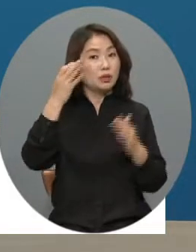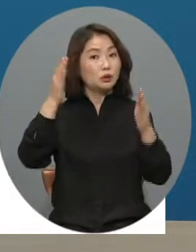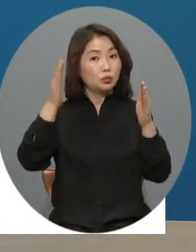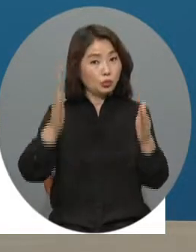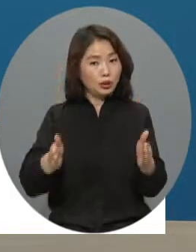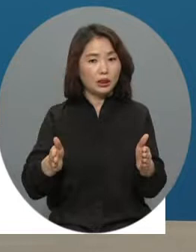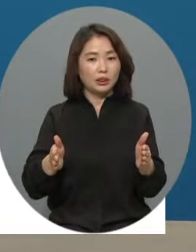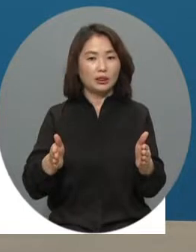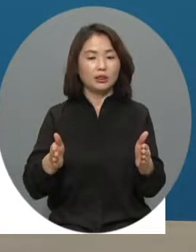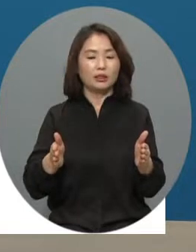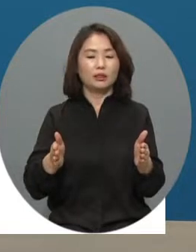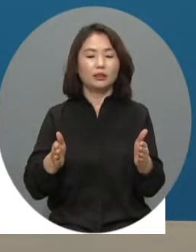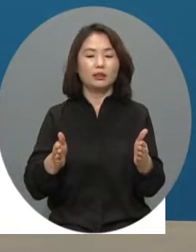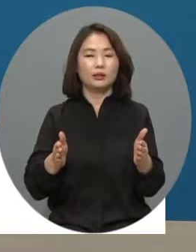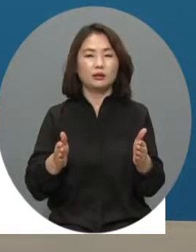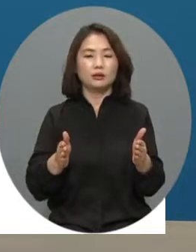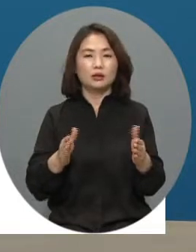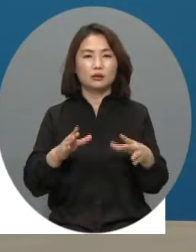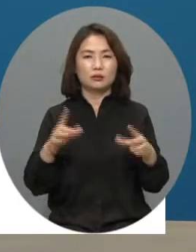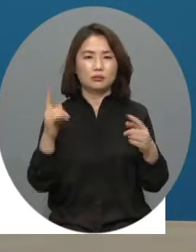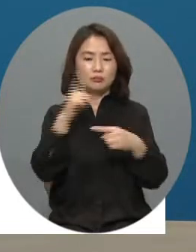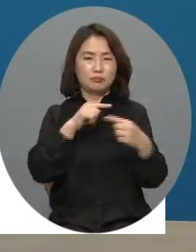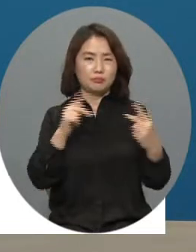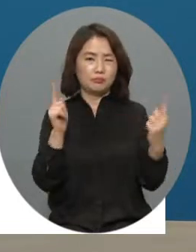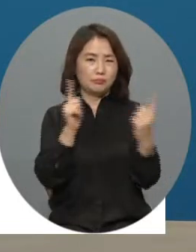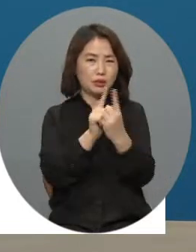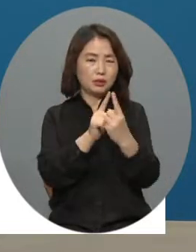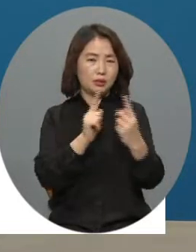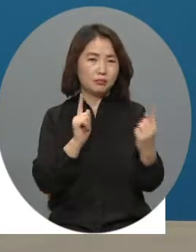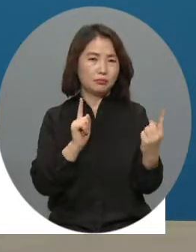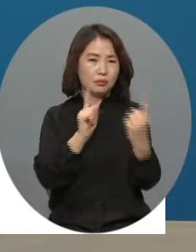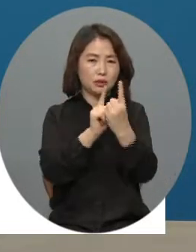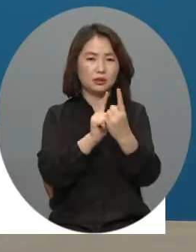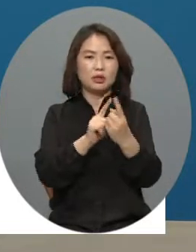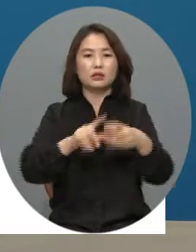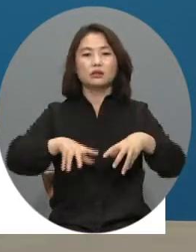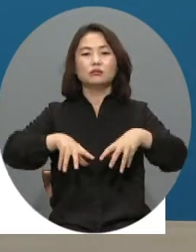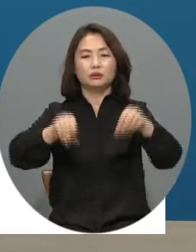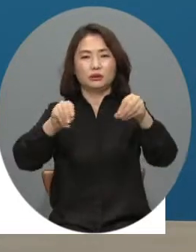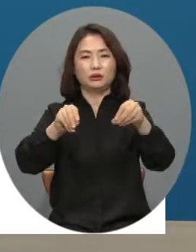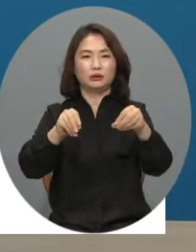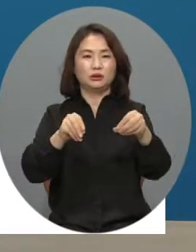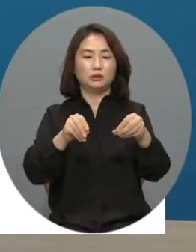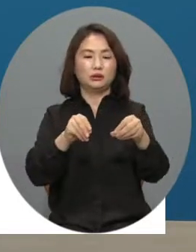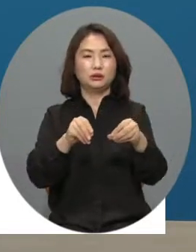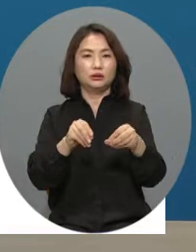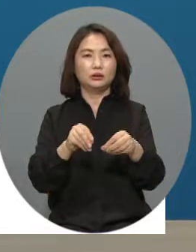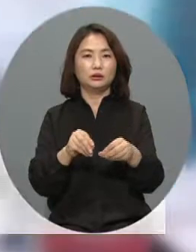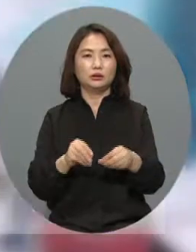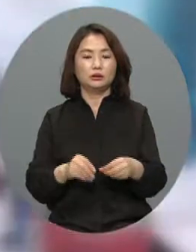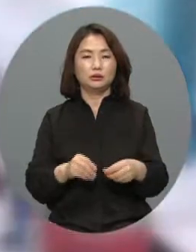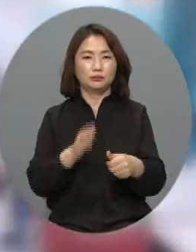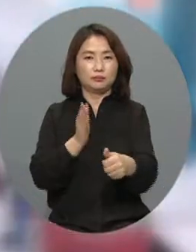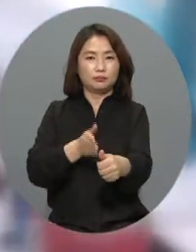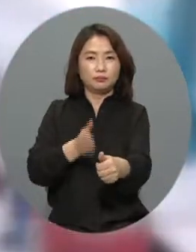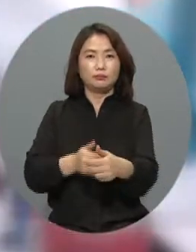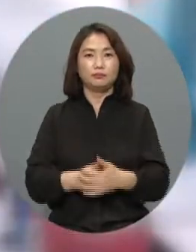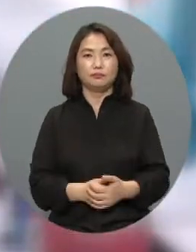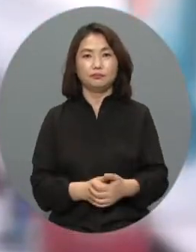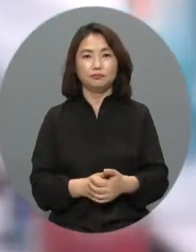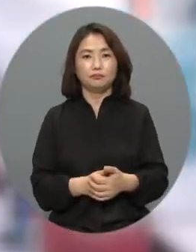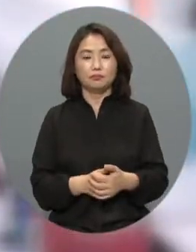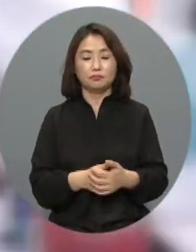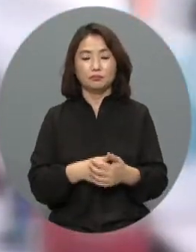14일 동안만큼이라도 전면 면회가 금지된다는 말씀을 드리겠습니다. 이